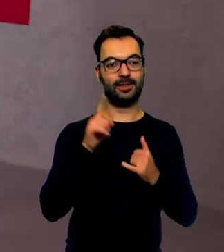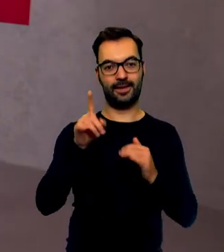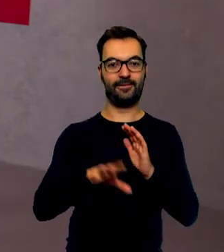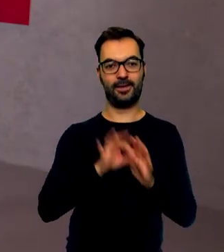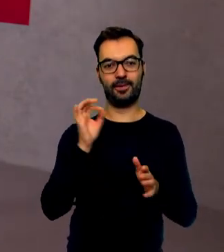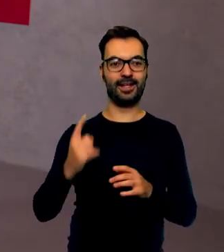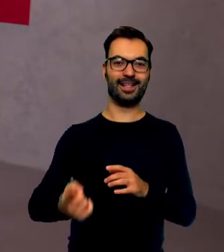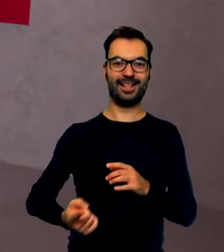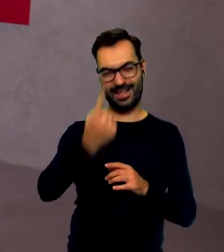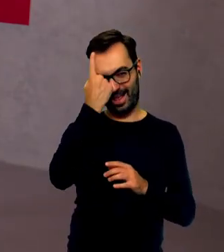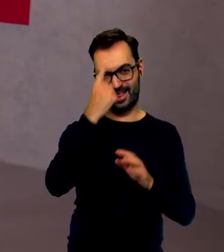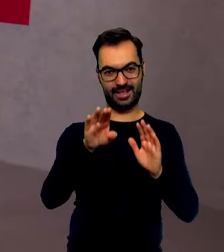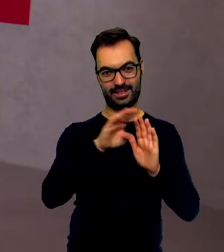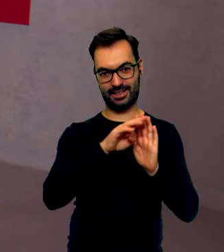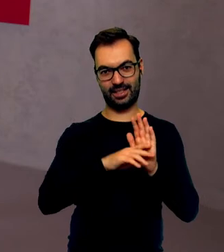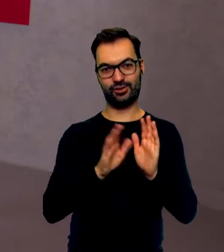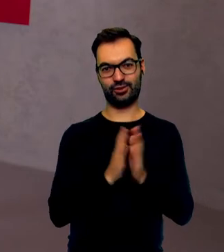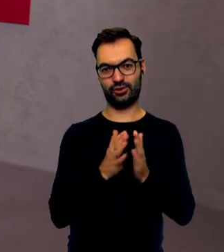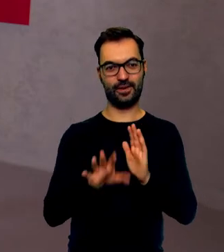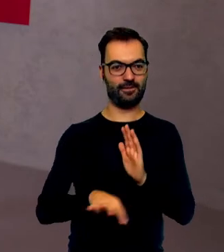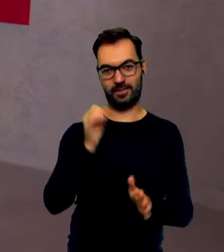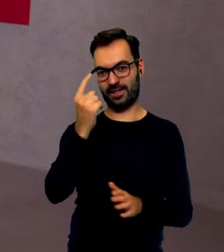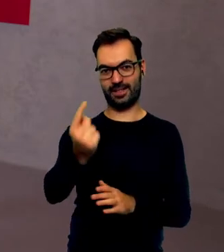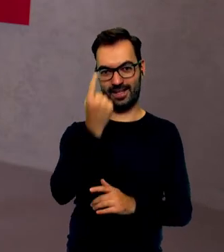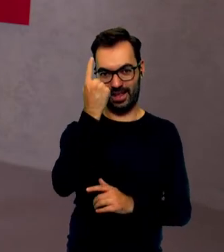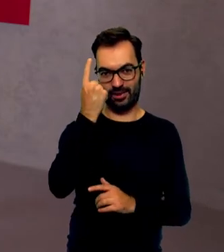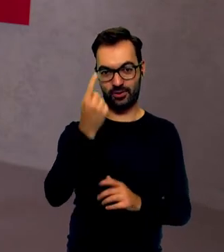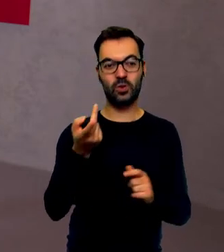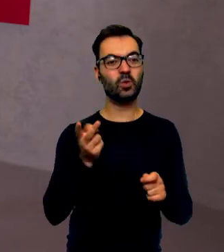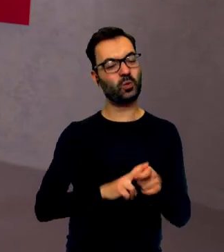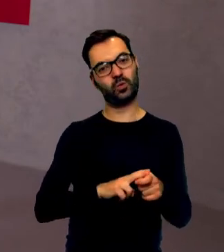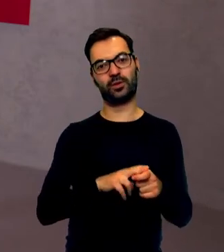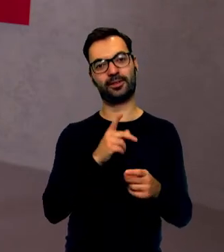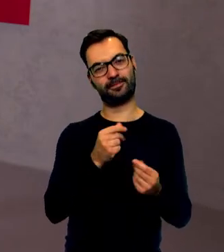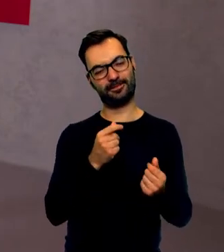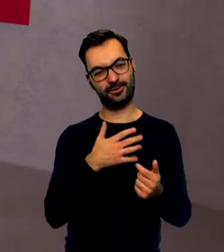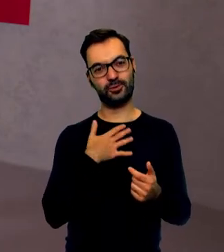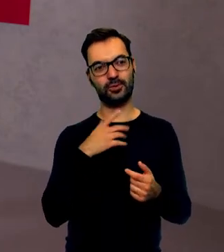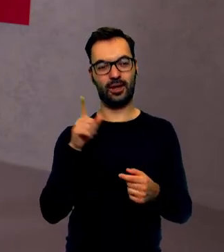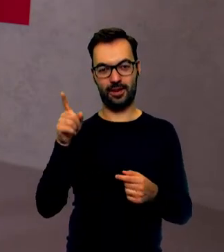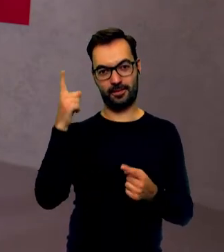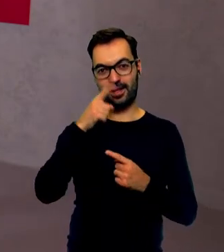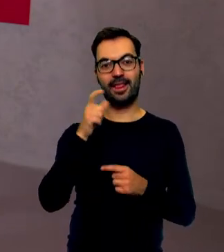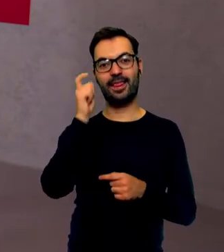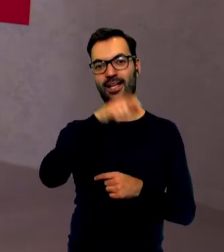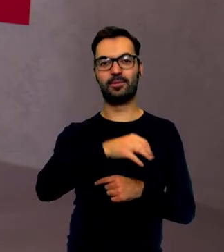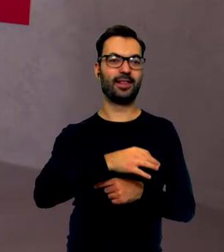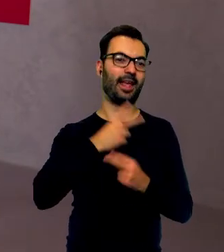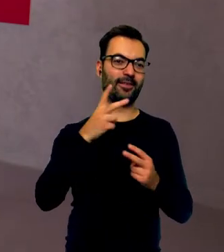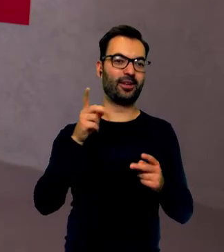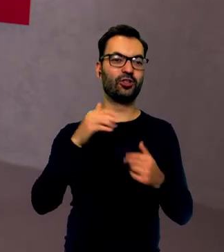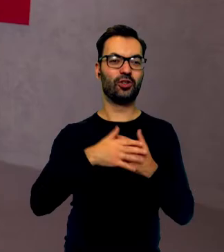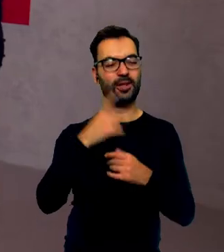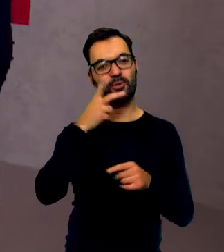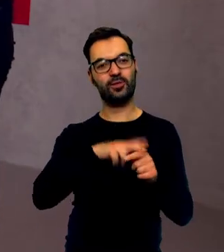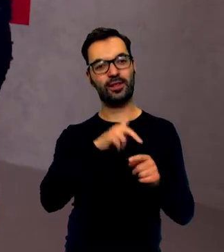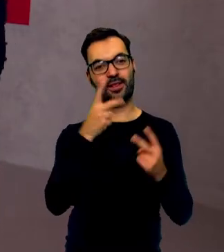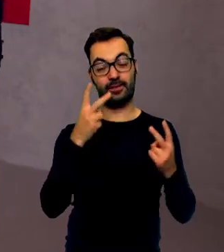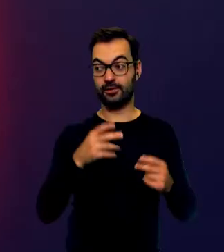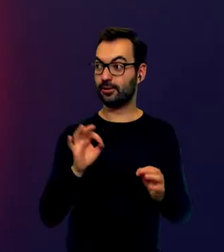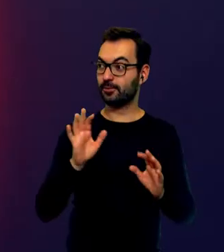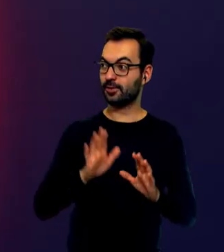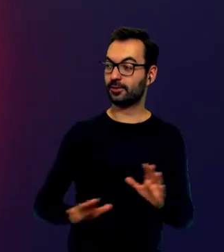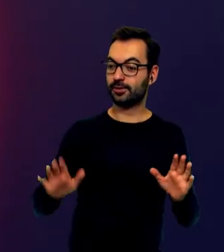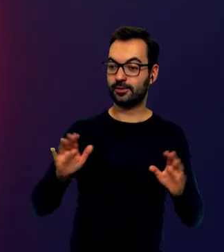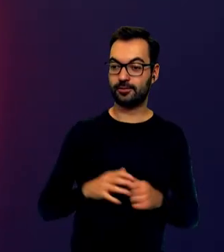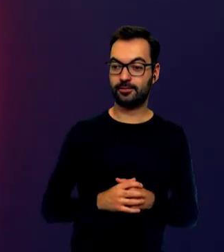wybrać jedną regułę z książki, reguły na czas chaosu, to która byłaby według niej dla ciebie najważniejsza? O